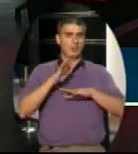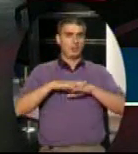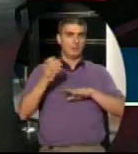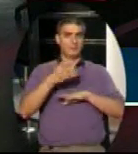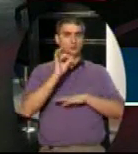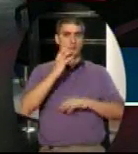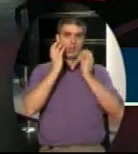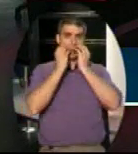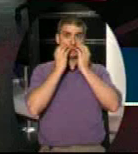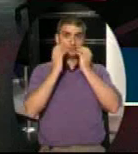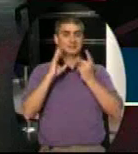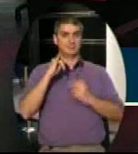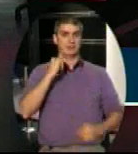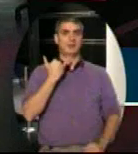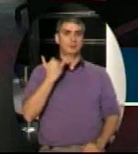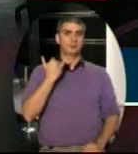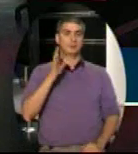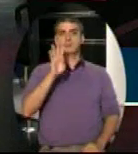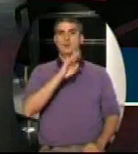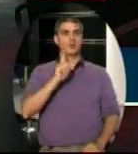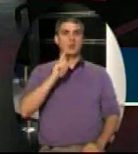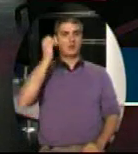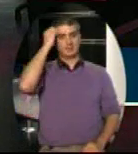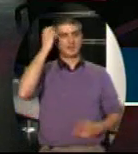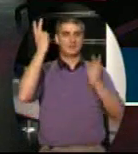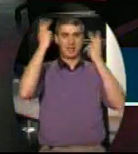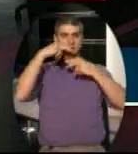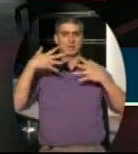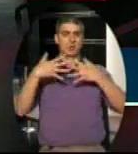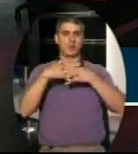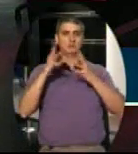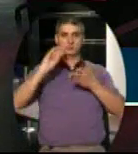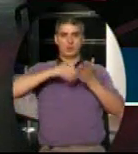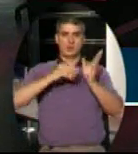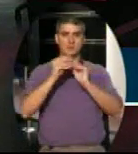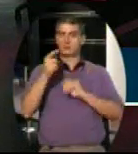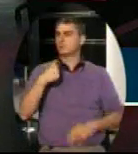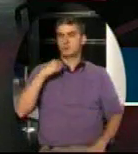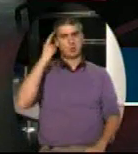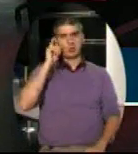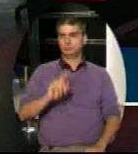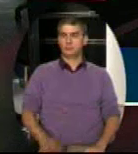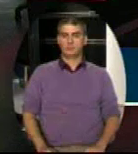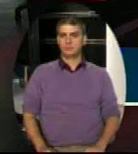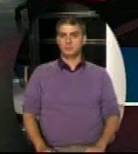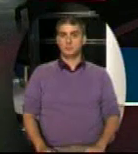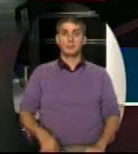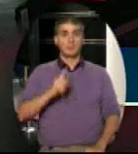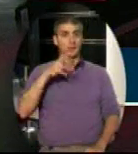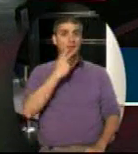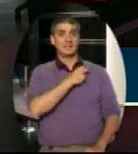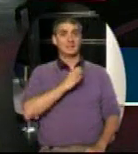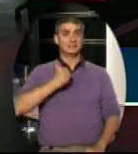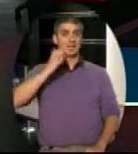של אמיר פרץ, אם אכן נתניהו לא יחזור בו מההסכם הקואליציוני שהוא חתם איתכם? אני לא חושב. הוא יהיה השר